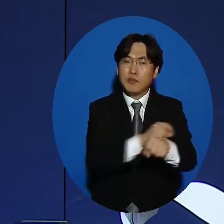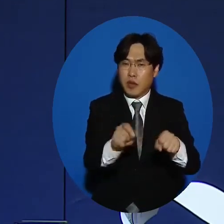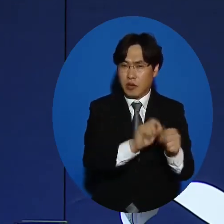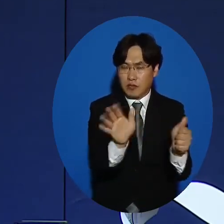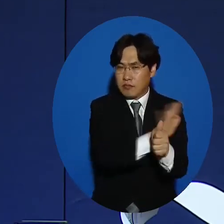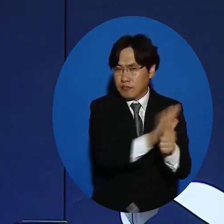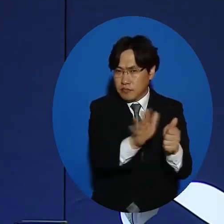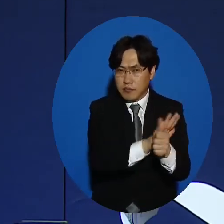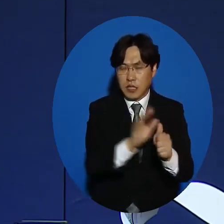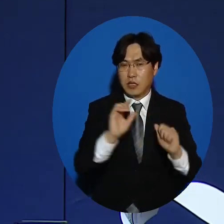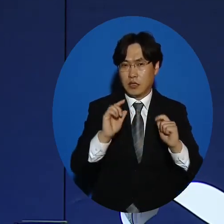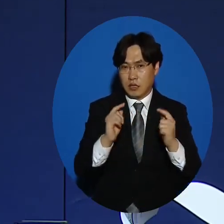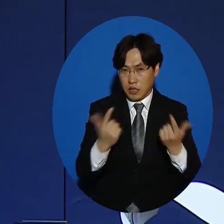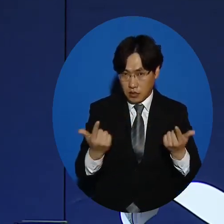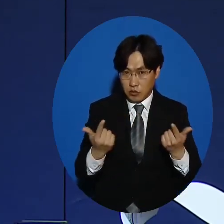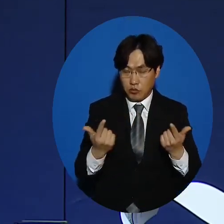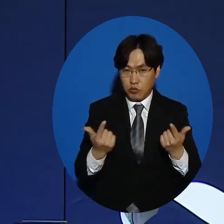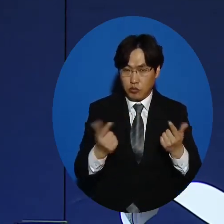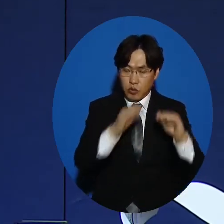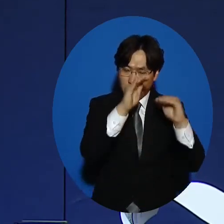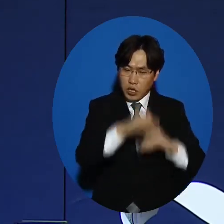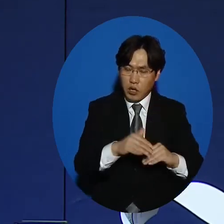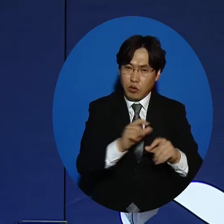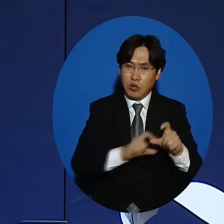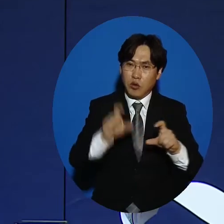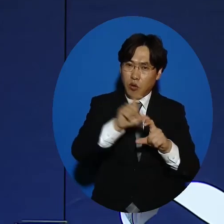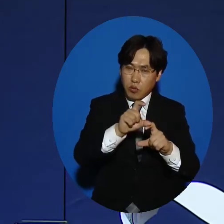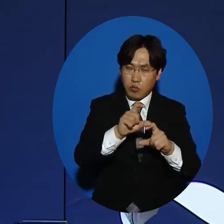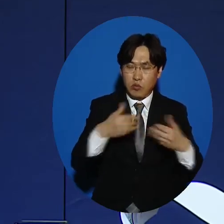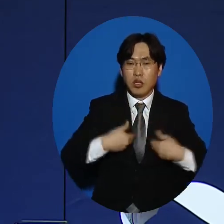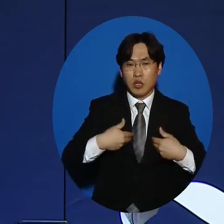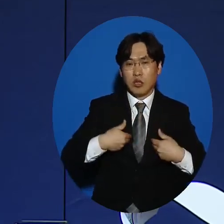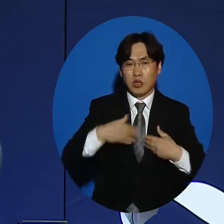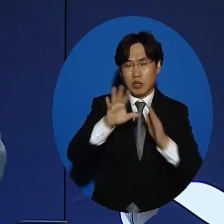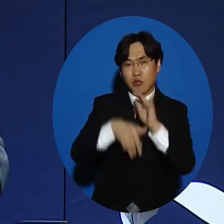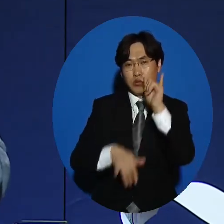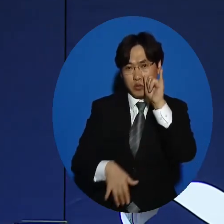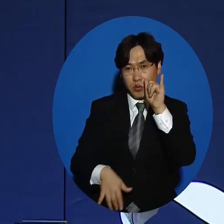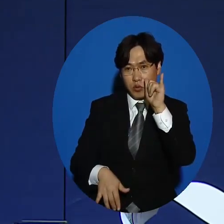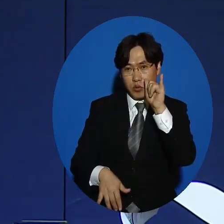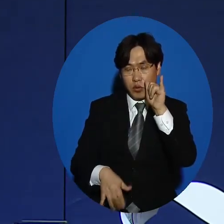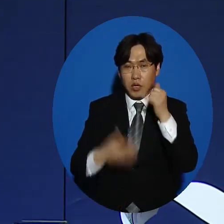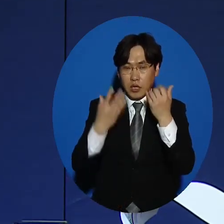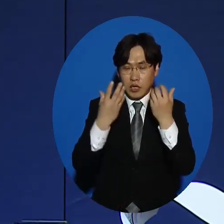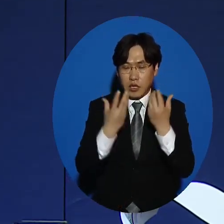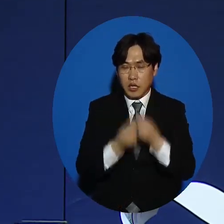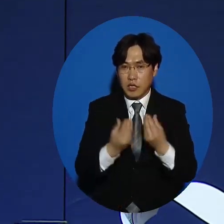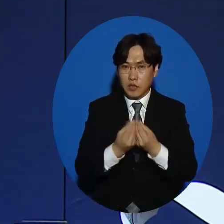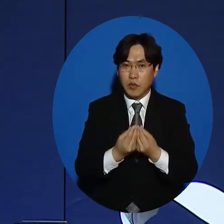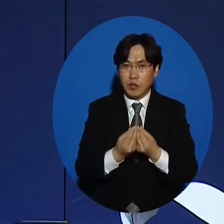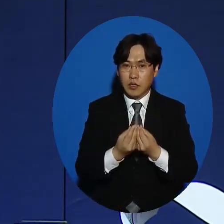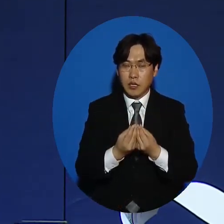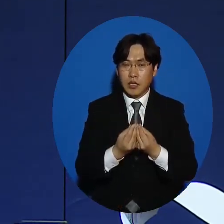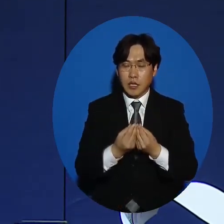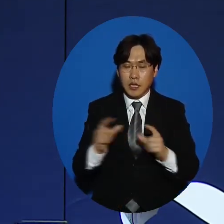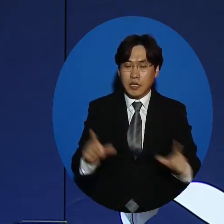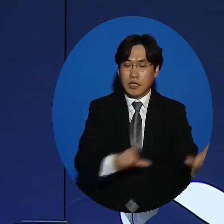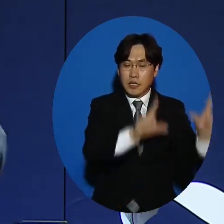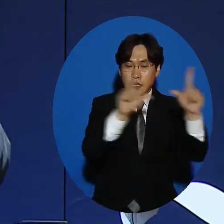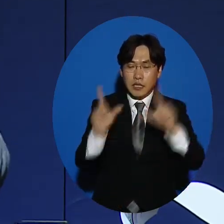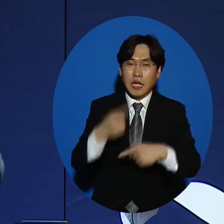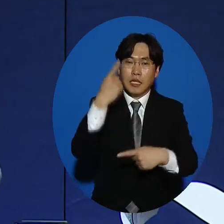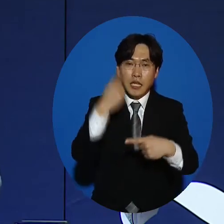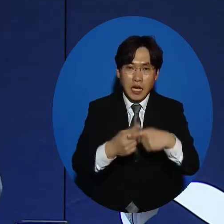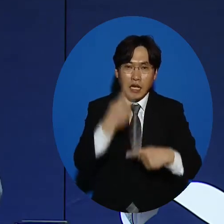특별한 어떤 그 내용이 필요한 경우도 있어요. 예를 들면 중도의 시각장애인이 된 분들은